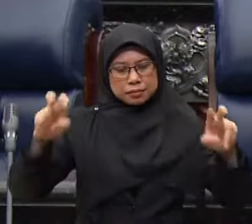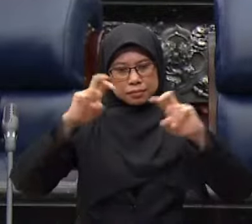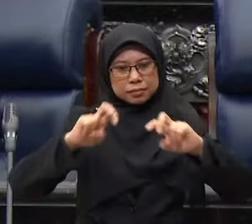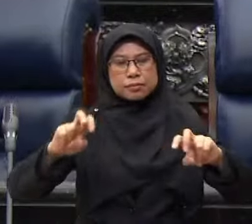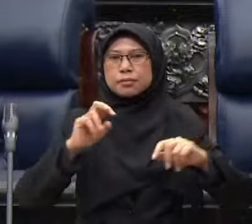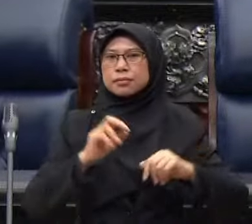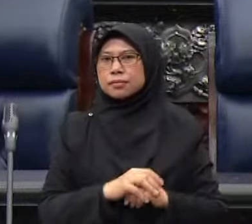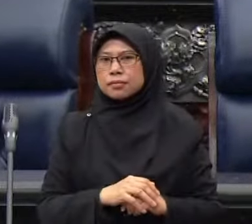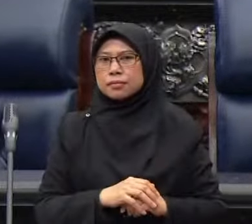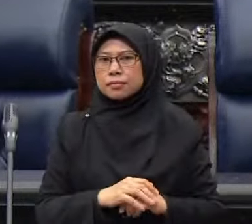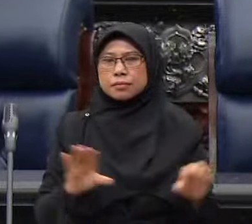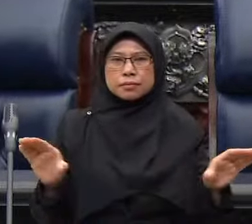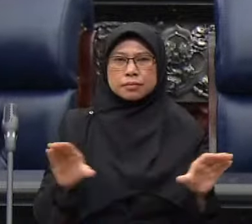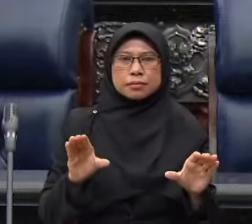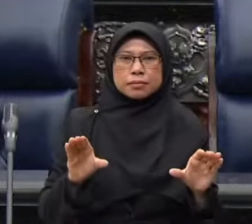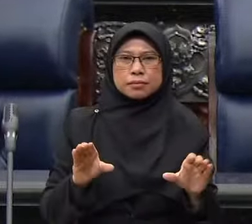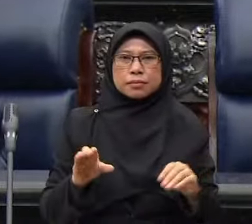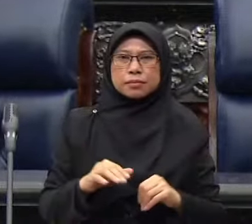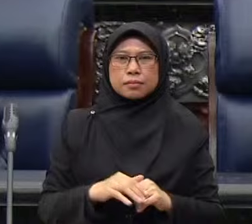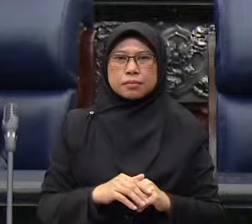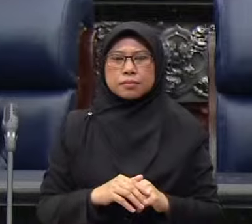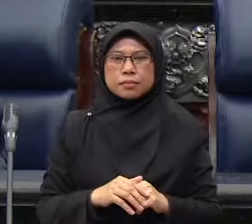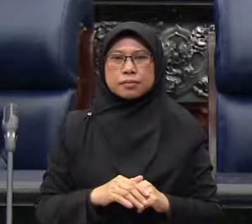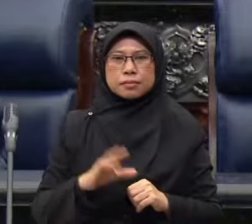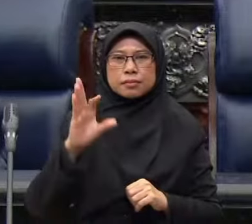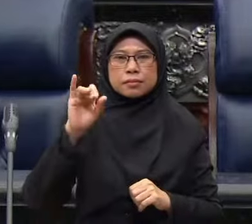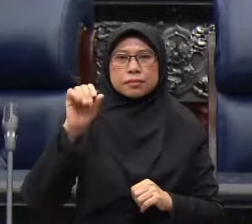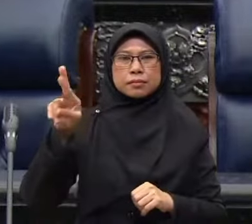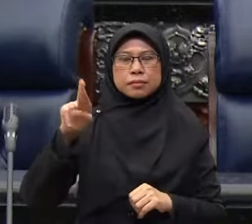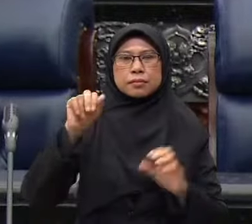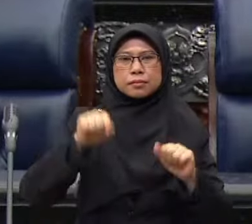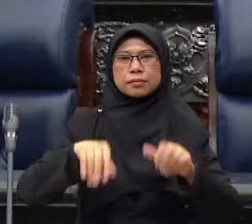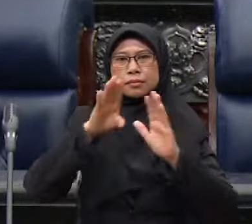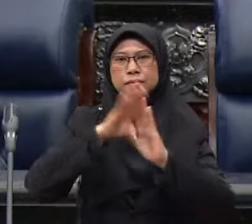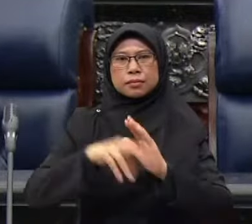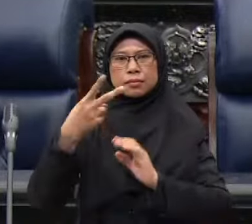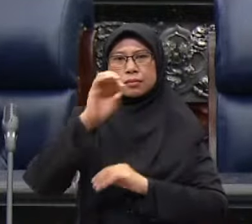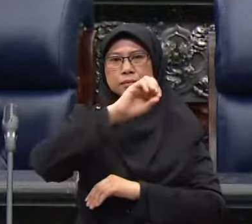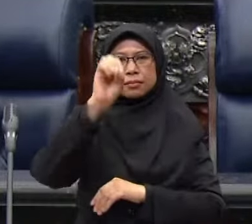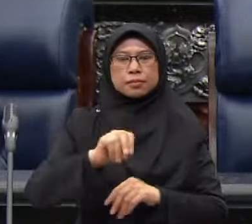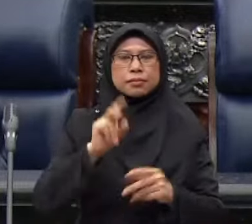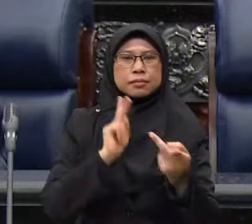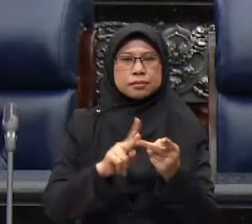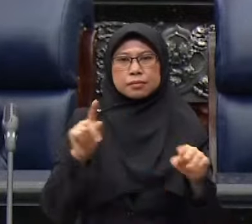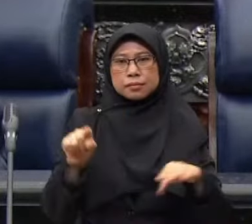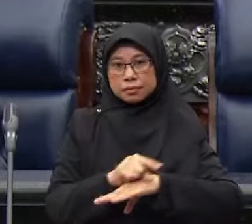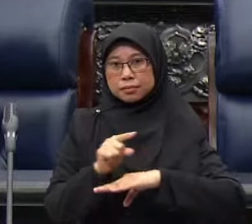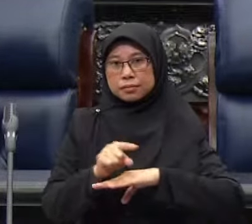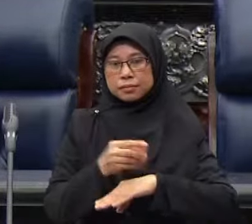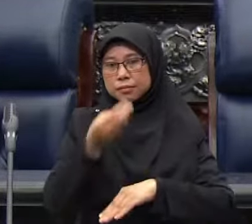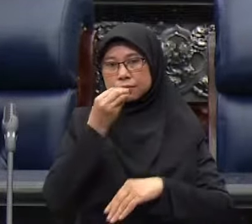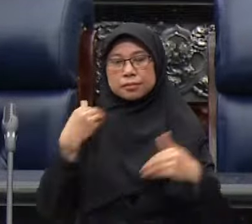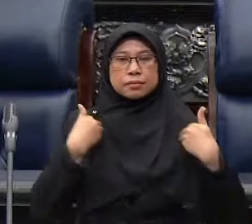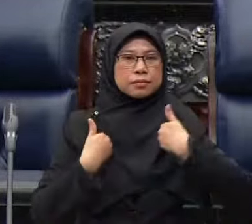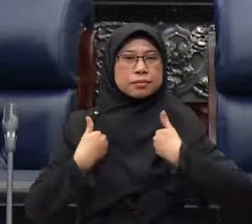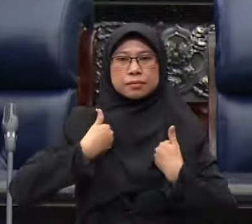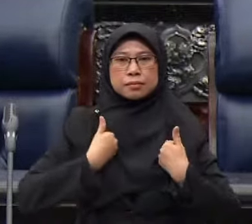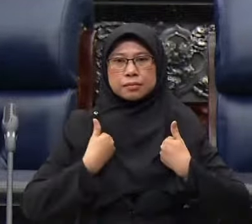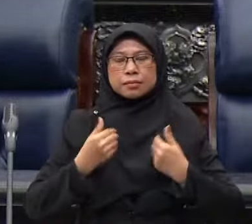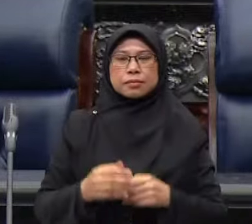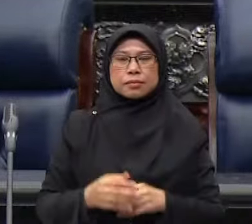state fermentation CR High fiber boleh dikurangkan di bawah 12% dan sesuai untuk digunakan untuk makanan ternakan